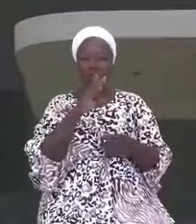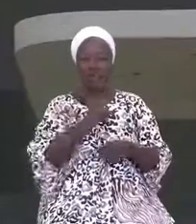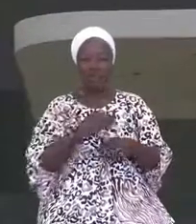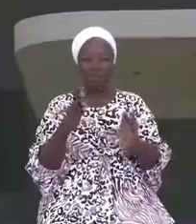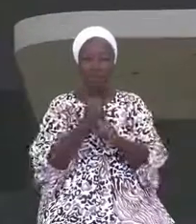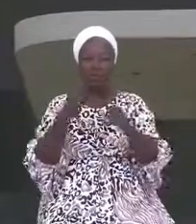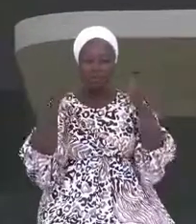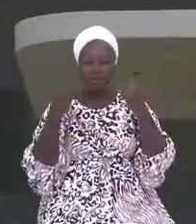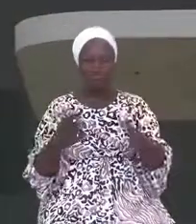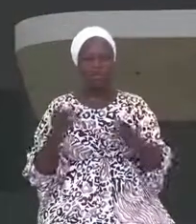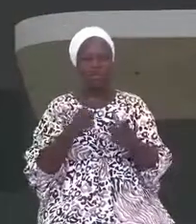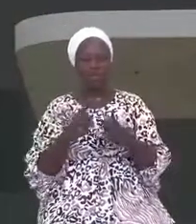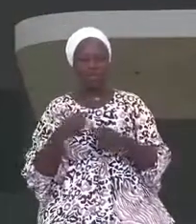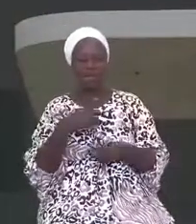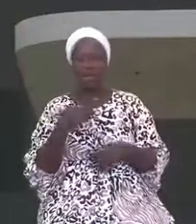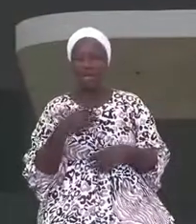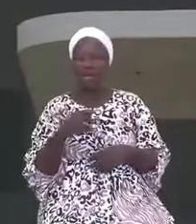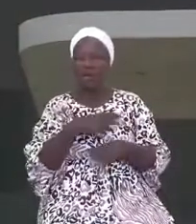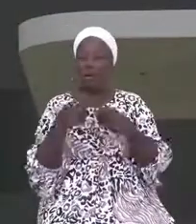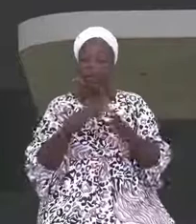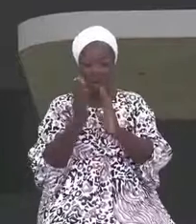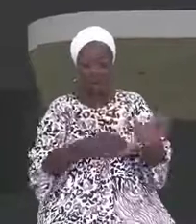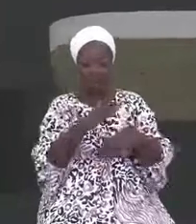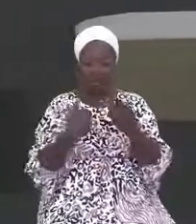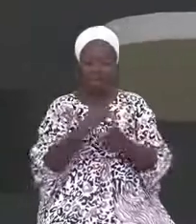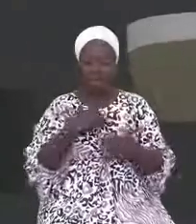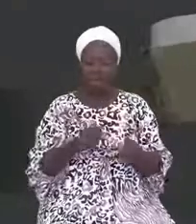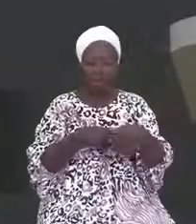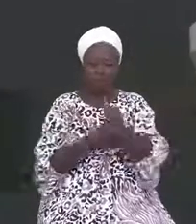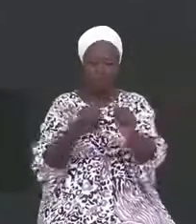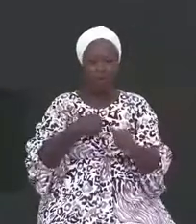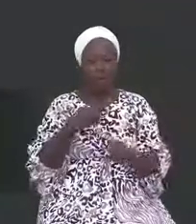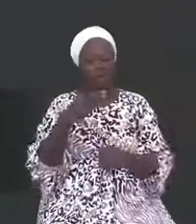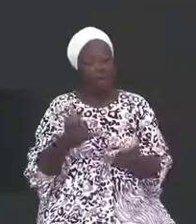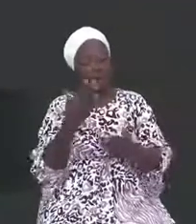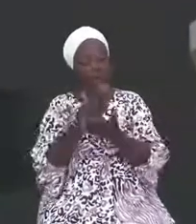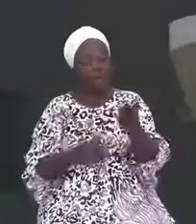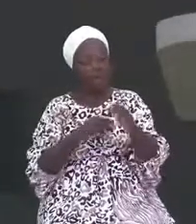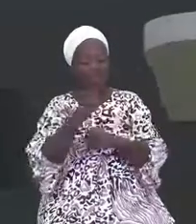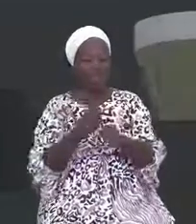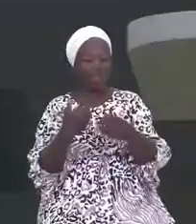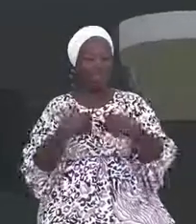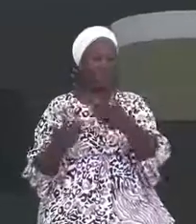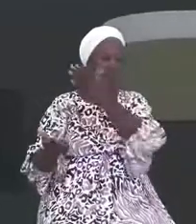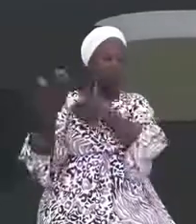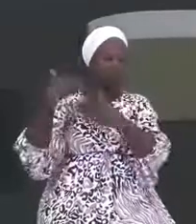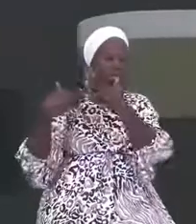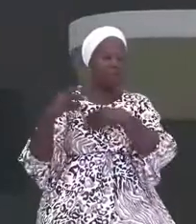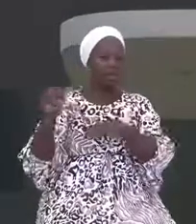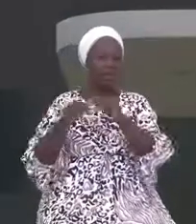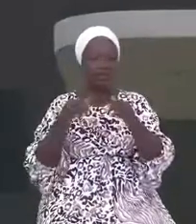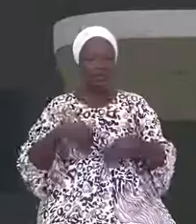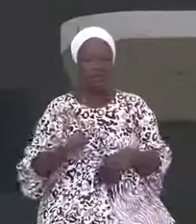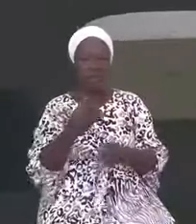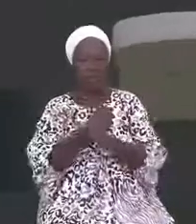suis-moi, et tu avais tout quitté et tu m'as suivi. Maintenant, quelques années après, est-ce que tu m'aimes